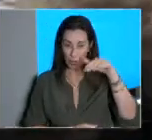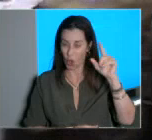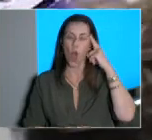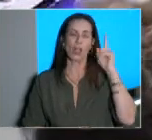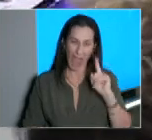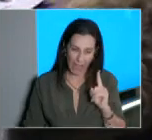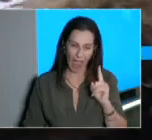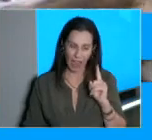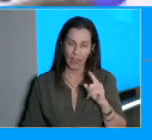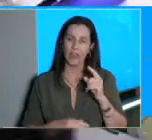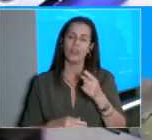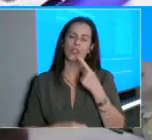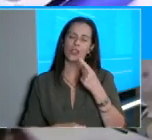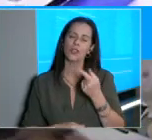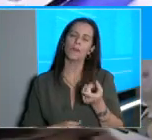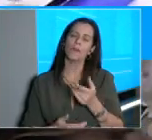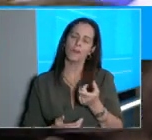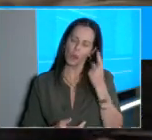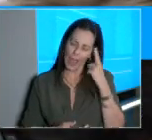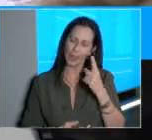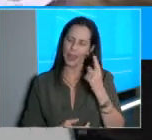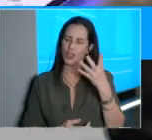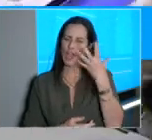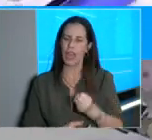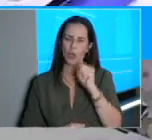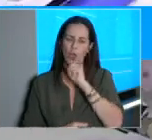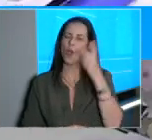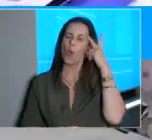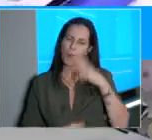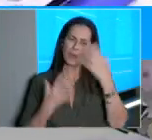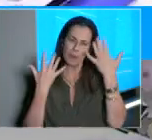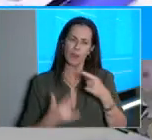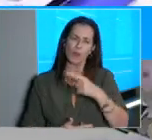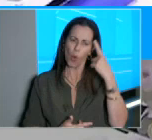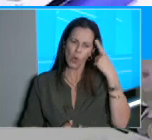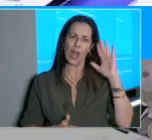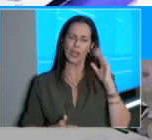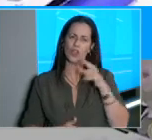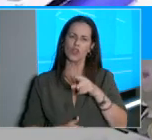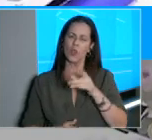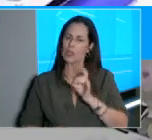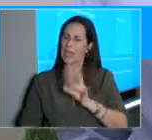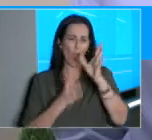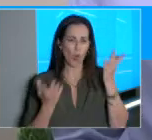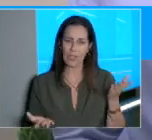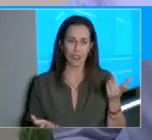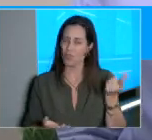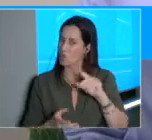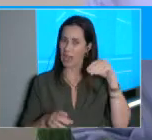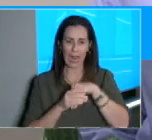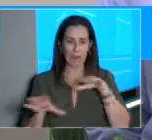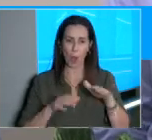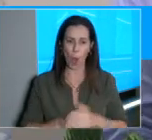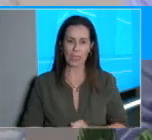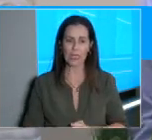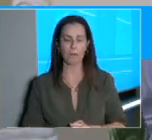ידע שיצטטו את הנאום שלו, פשוט טועה. הוא פשוט מבין מספרים, והוא יודע שהוא יזרק החוצה, שהוא לא יהיה חלק